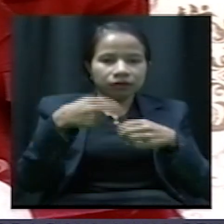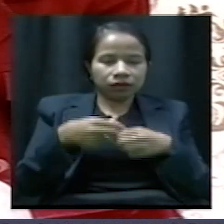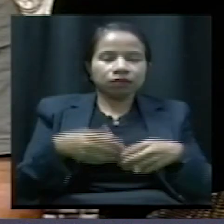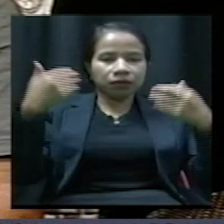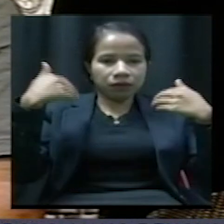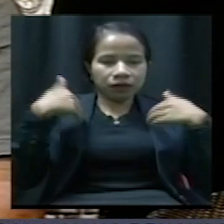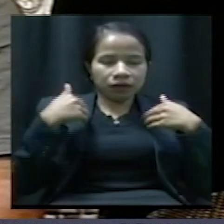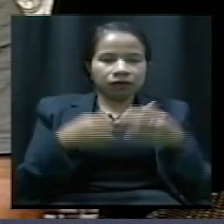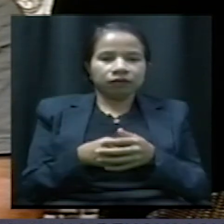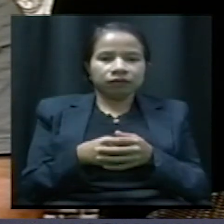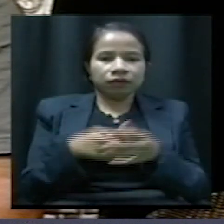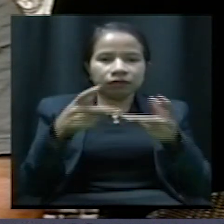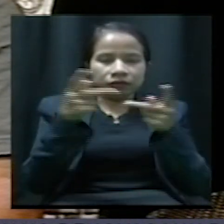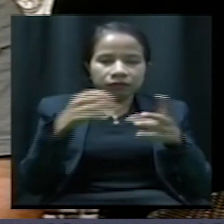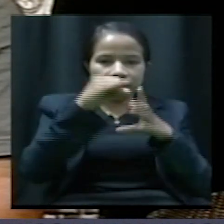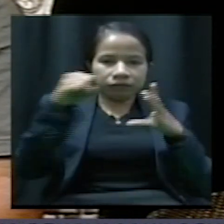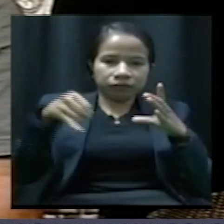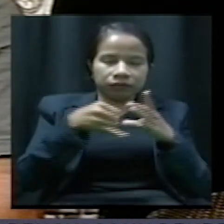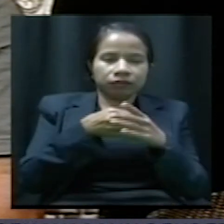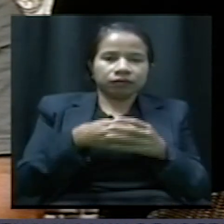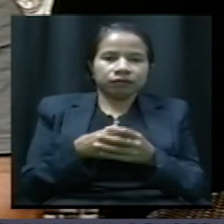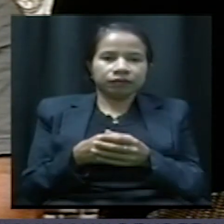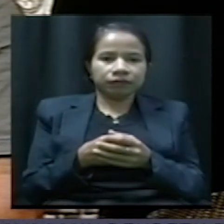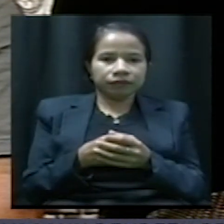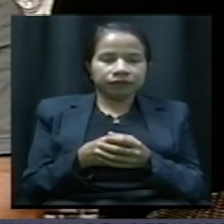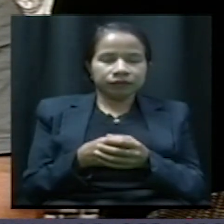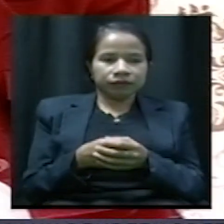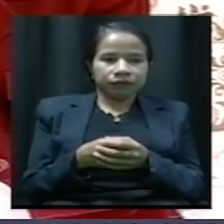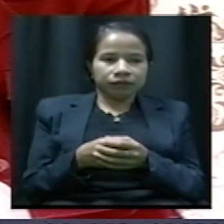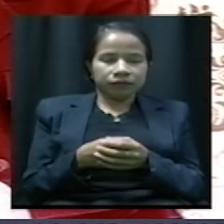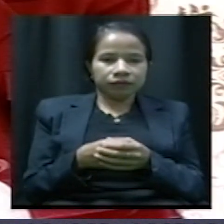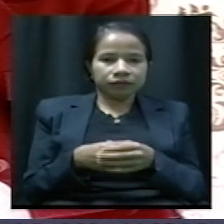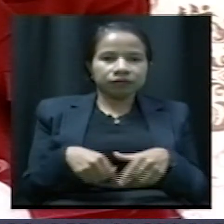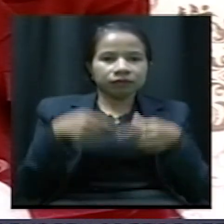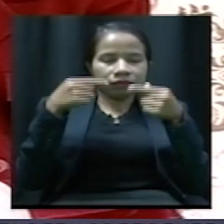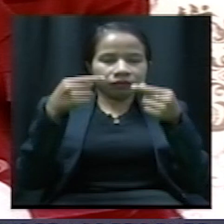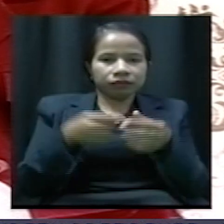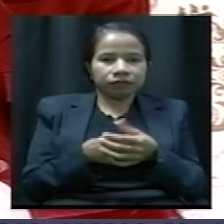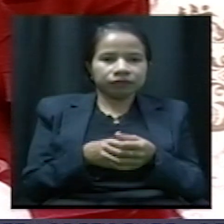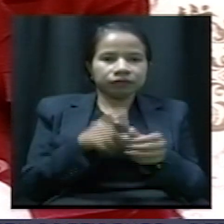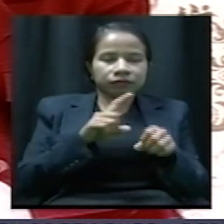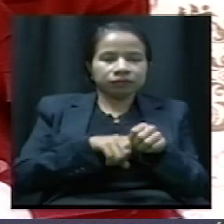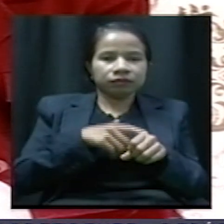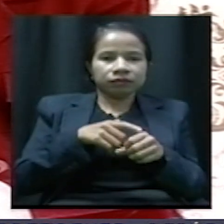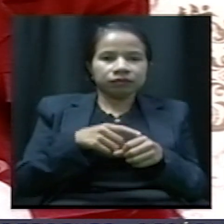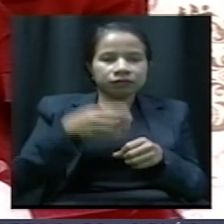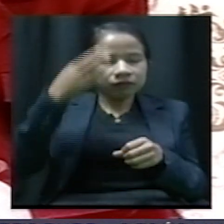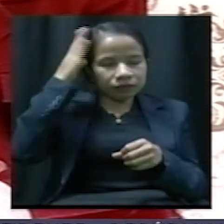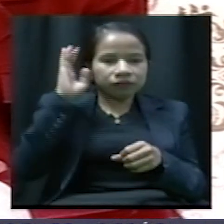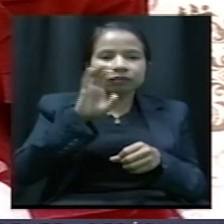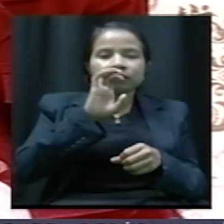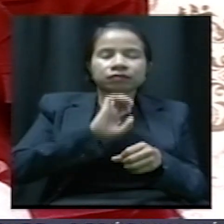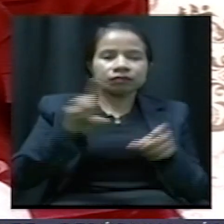ona iha iha are inklusaun inklusaun yang iha sentro lilio tu irma fo fali ba iha senyor Cesário da